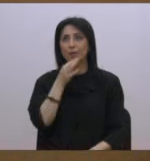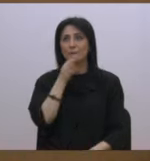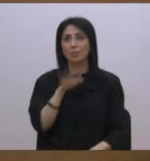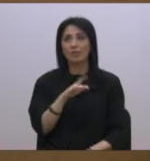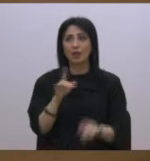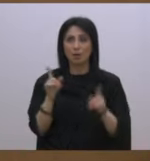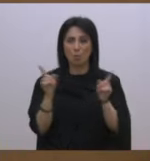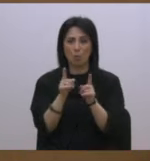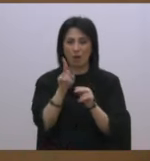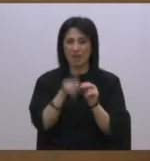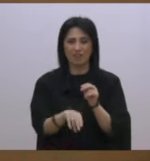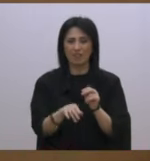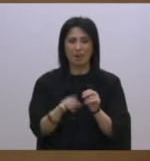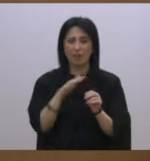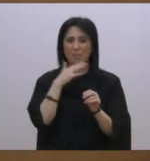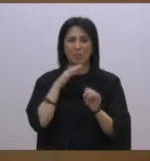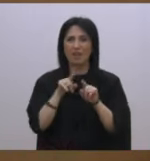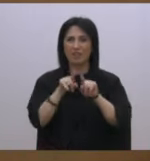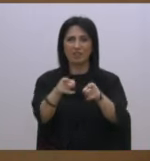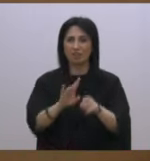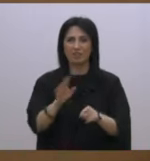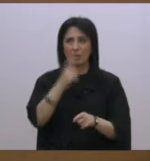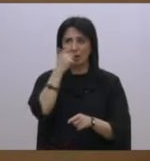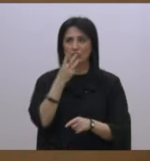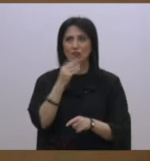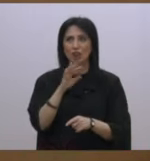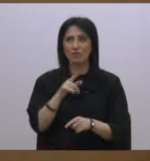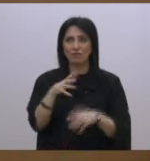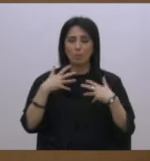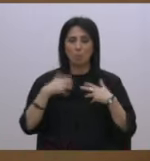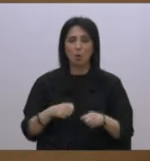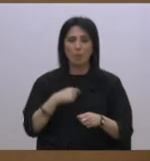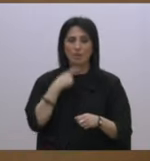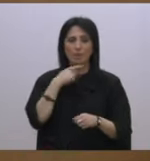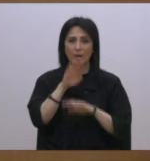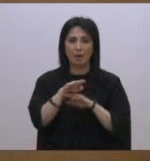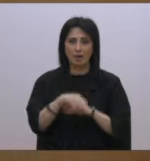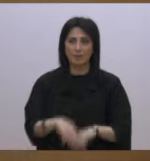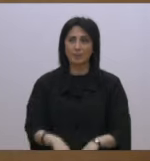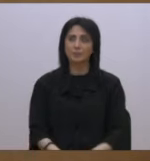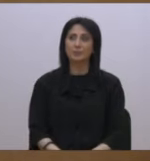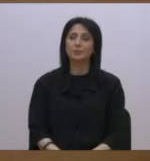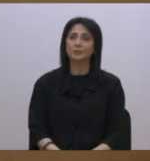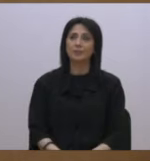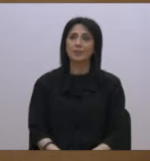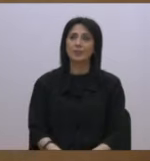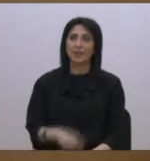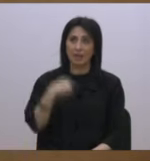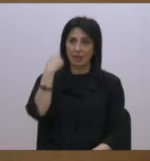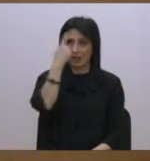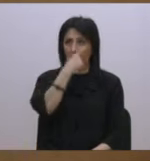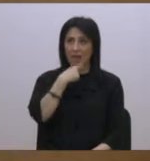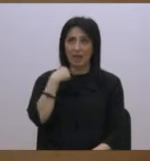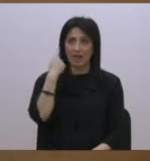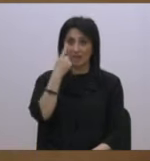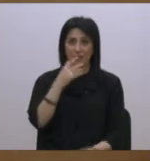მოკლე დავამთავრებ ბევრი რო არ შეგაწყვიტო თავი ბატონო შალვა ვიცი რომ მოგბეზდა ჩემი საუბარი უბრალოდ ეს არის რუსეთი